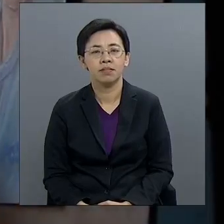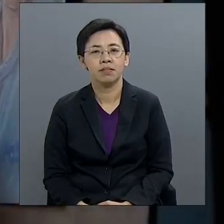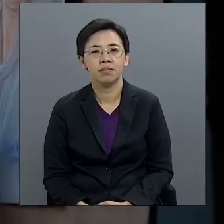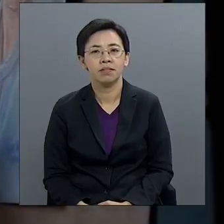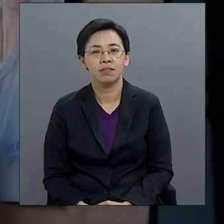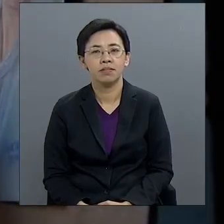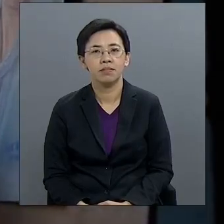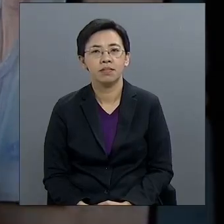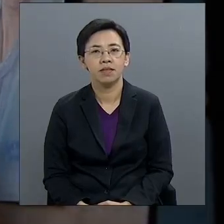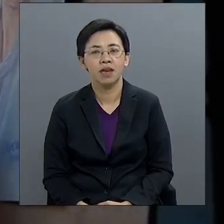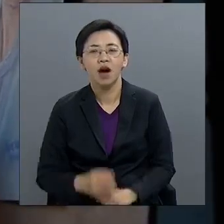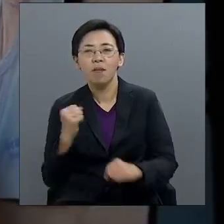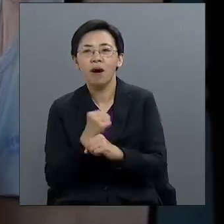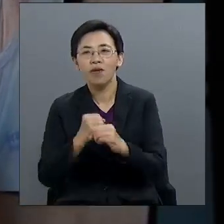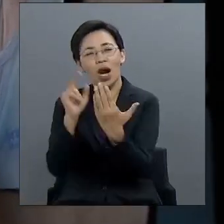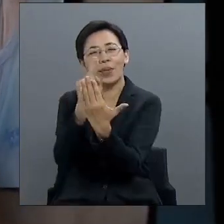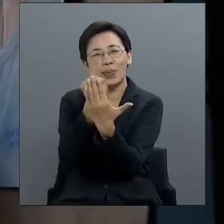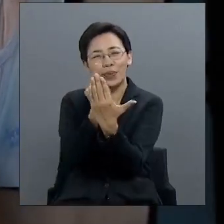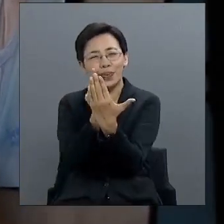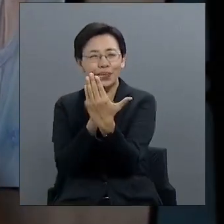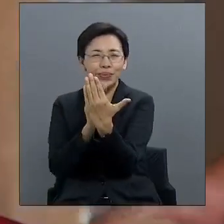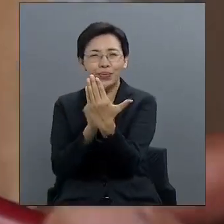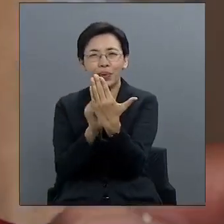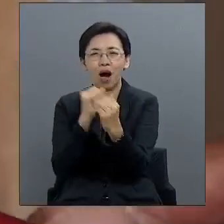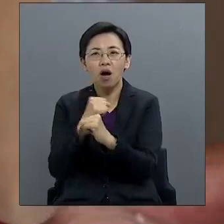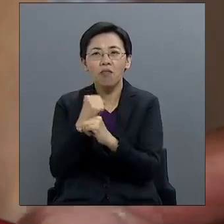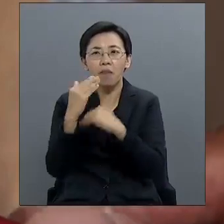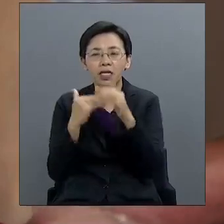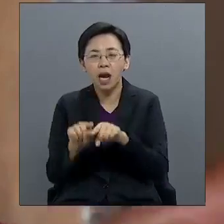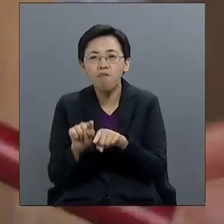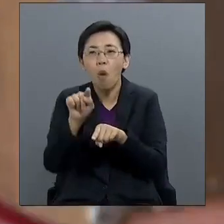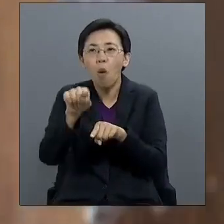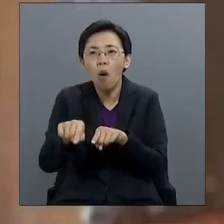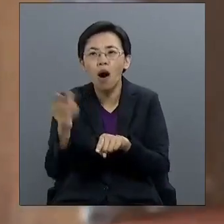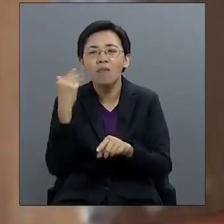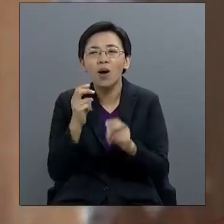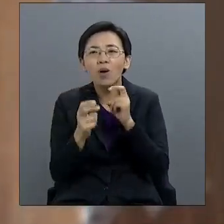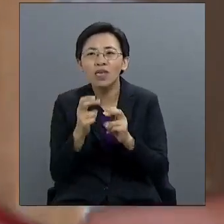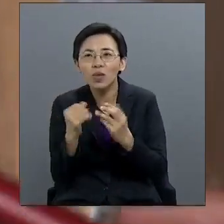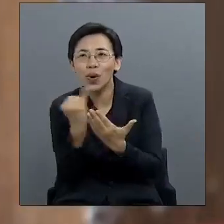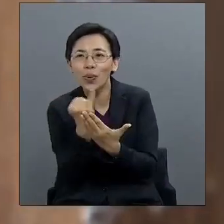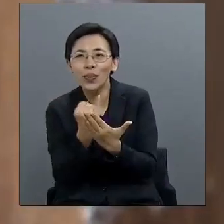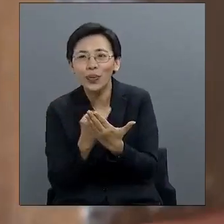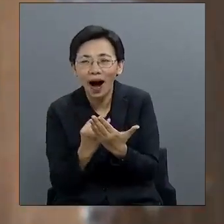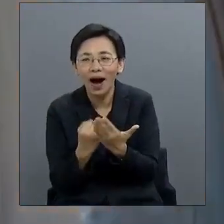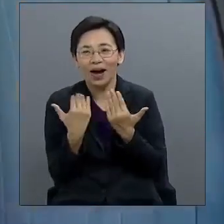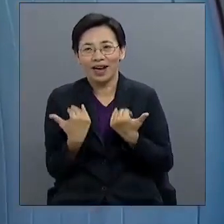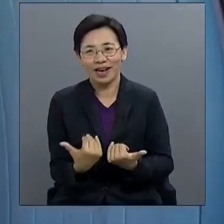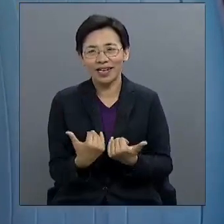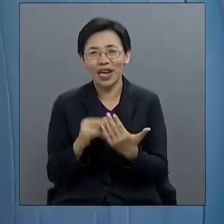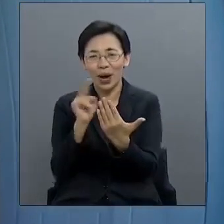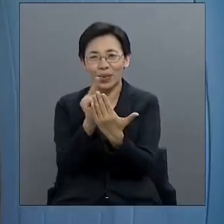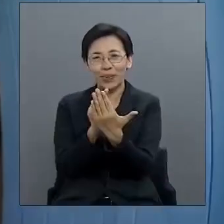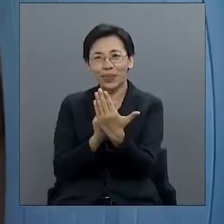เมื่อมีเวลาฝึกฝนฝีมือทางศิลปะก็พัฒนาแบบก้าวกระโดดจากเคยวาดการ์ตูนลายเส้นวันนี้สุภชัยสุวรรณกนิษฐ์วา